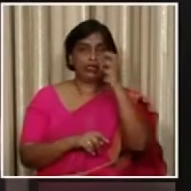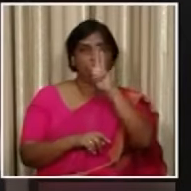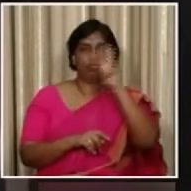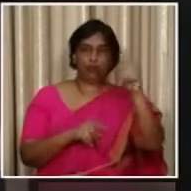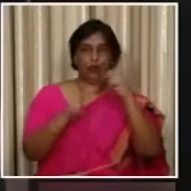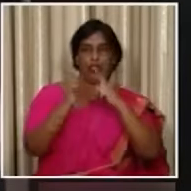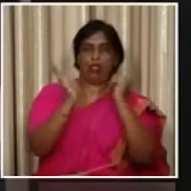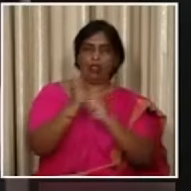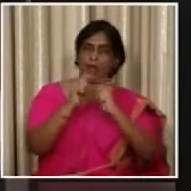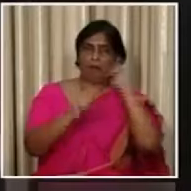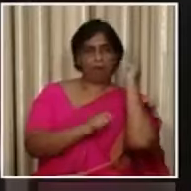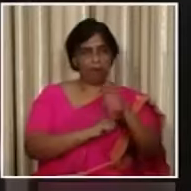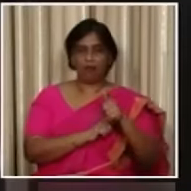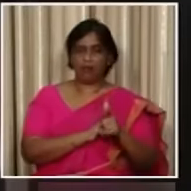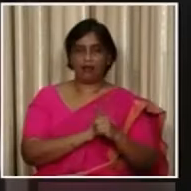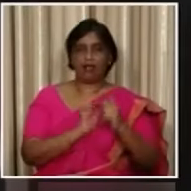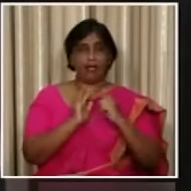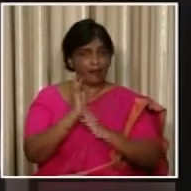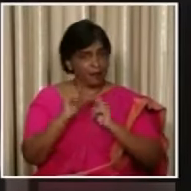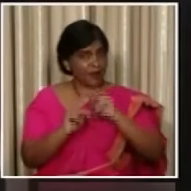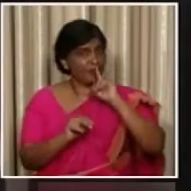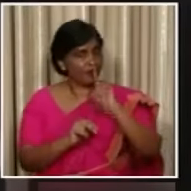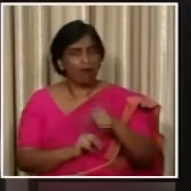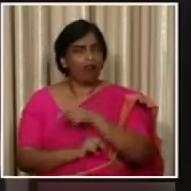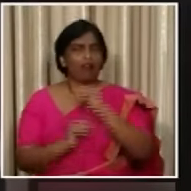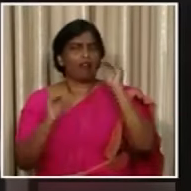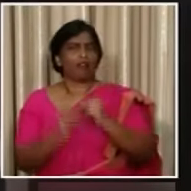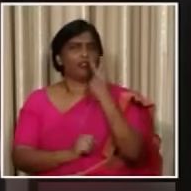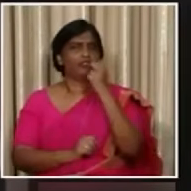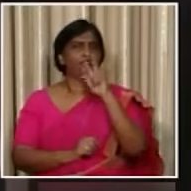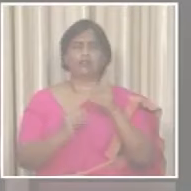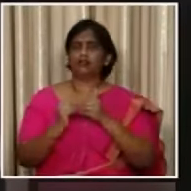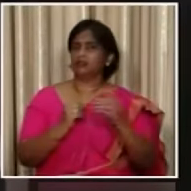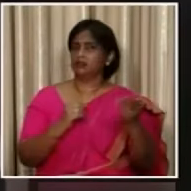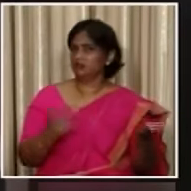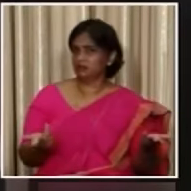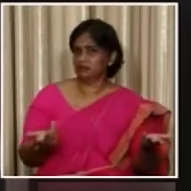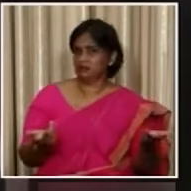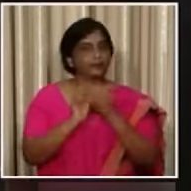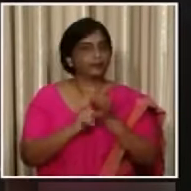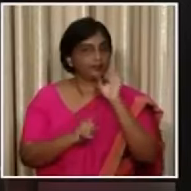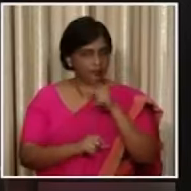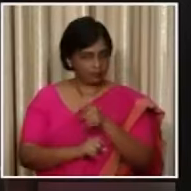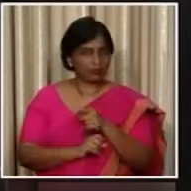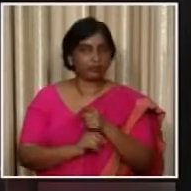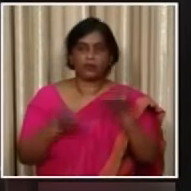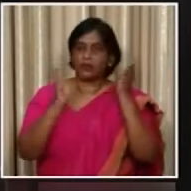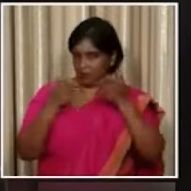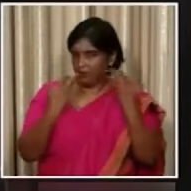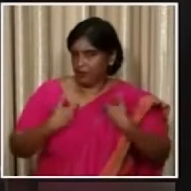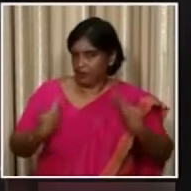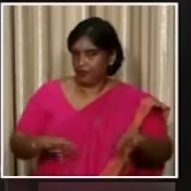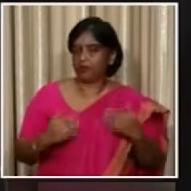කටයුතු 2033 සිට ක්‍රියාත්මක කරන්න කියලා අතනම 2028 සිට ක්‍රියාත්මක කරන්නට ගිවිසුම් ගත විය. අවසාන වශයෙන් මම